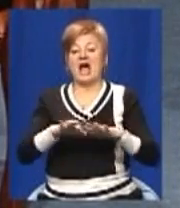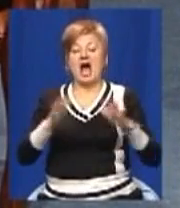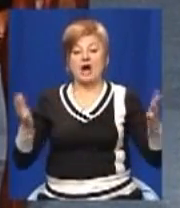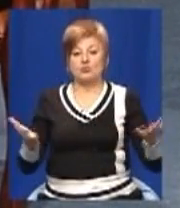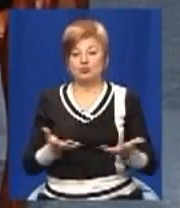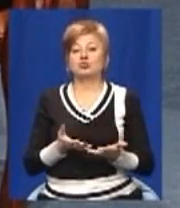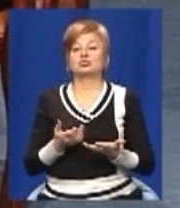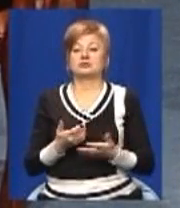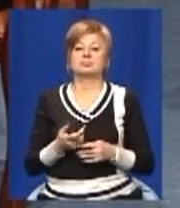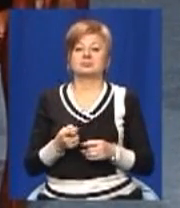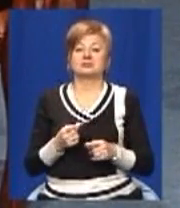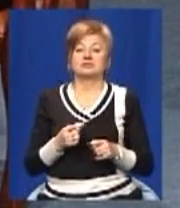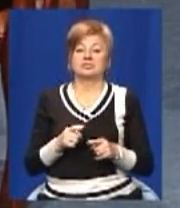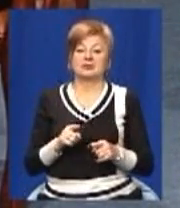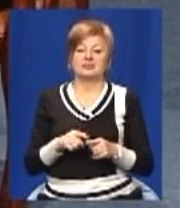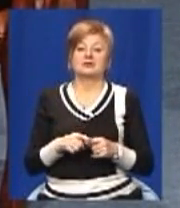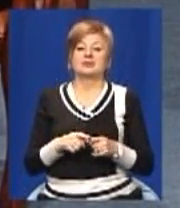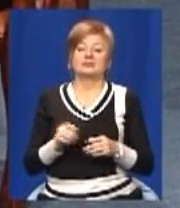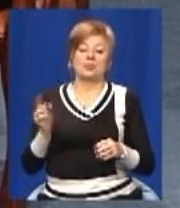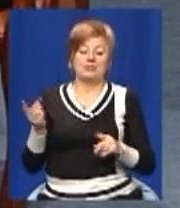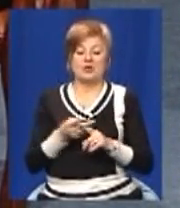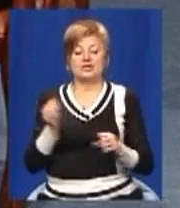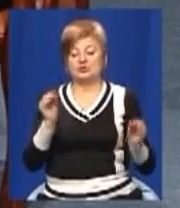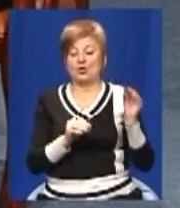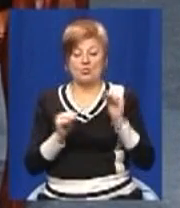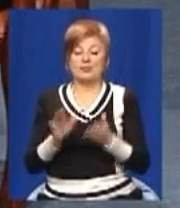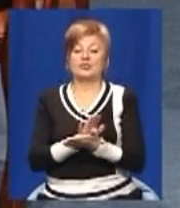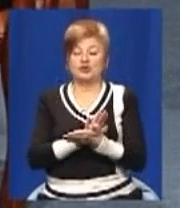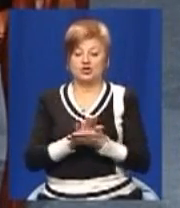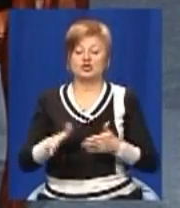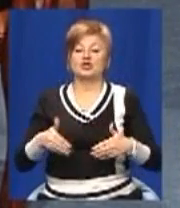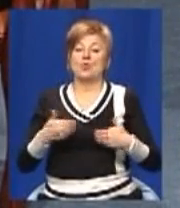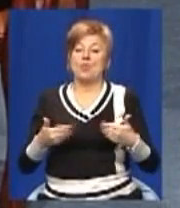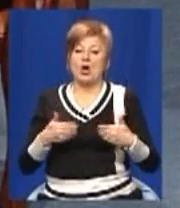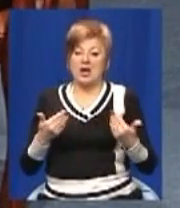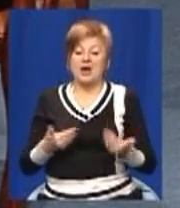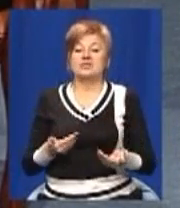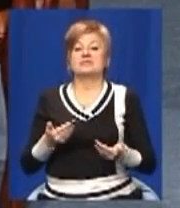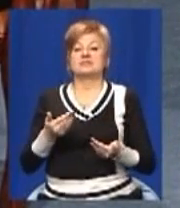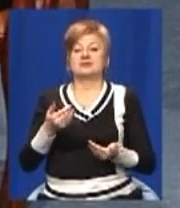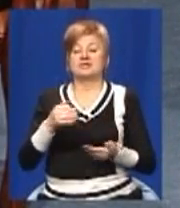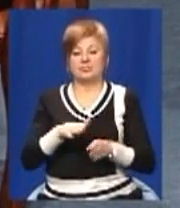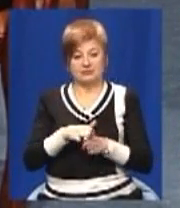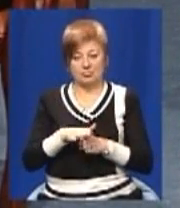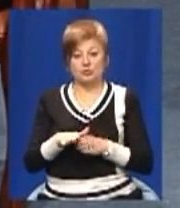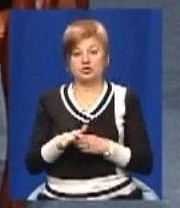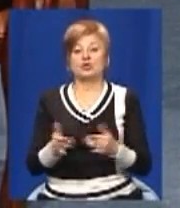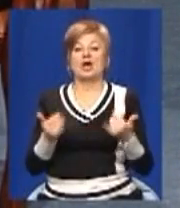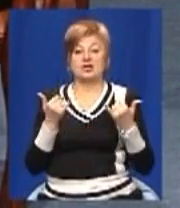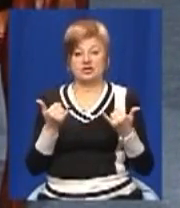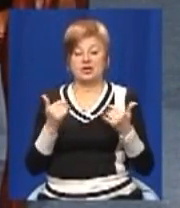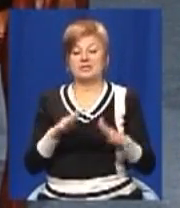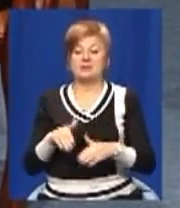да, він і без всяких різних там добавок так. хімічних, і корисний для зубів, так. і для організму в цілому. Ну, а зараз